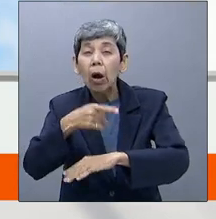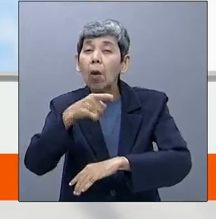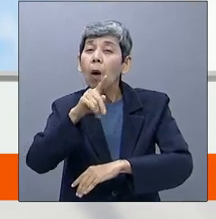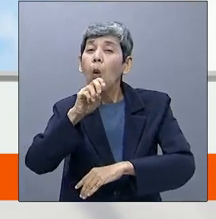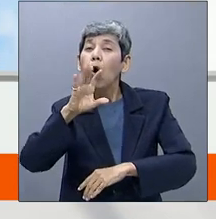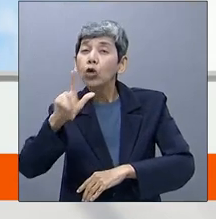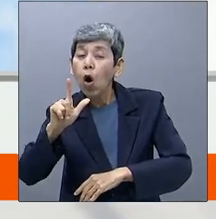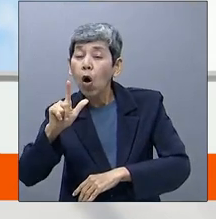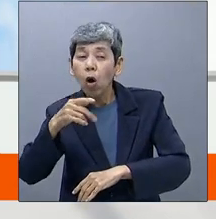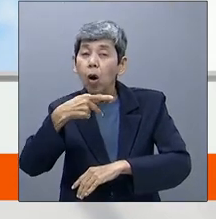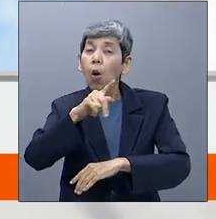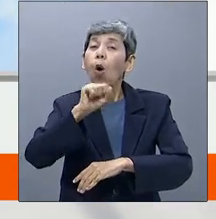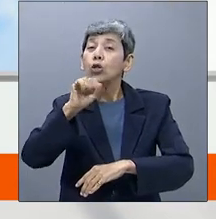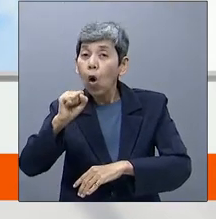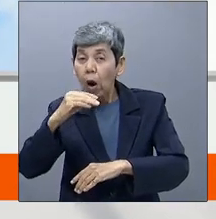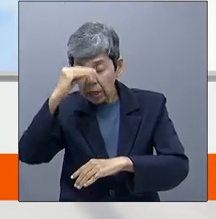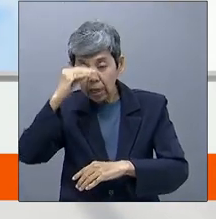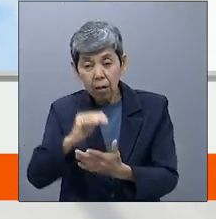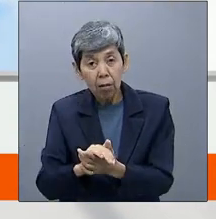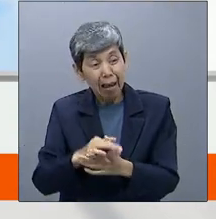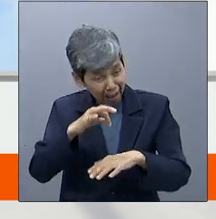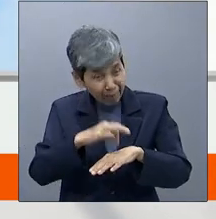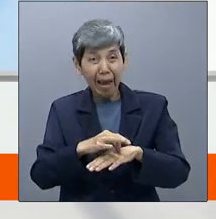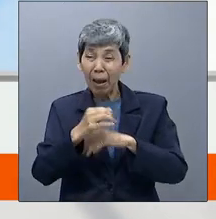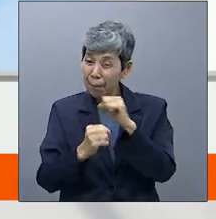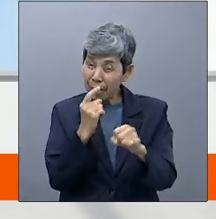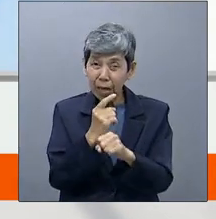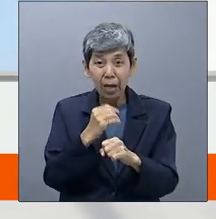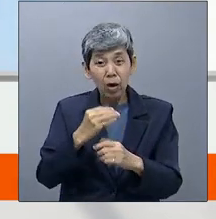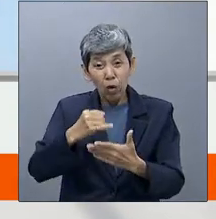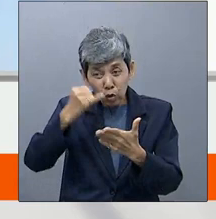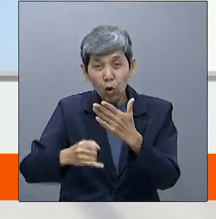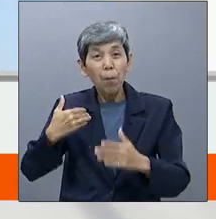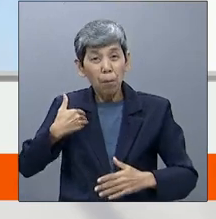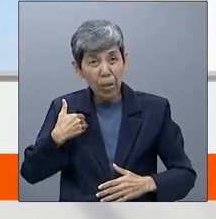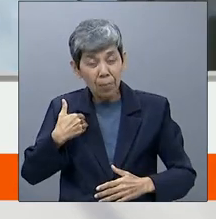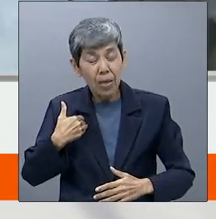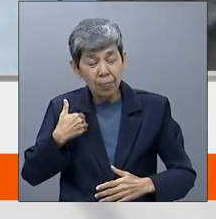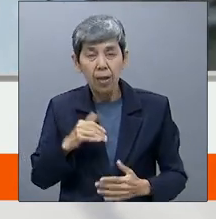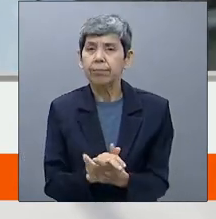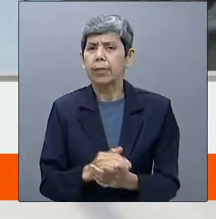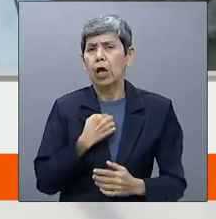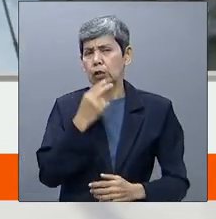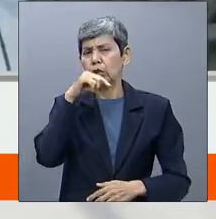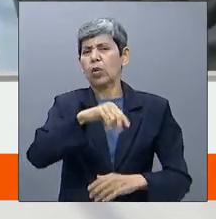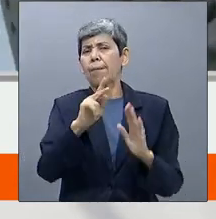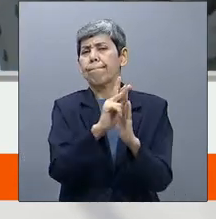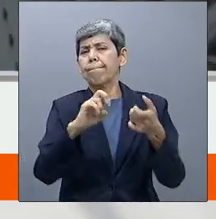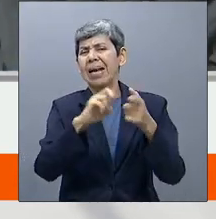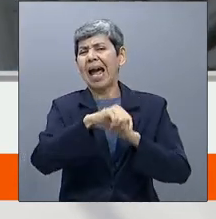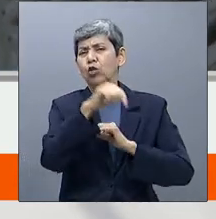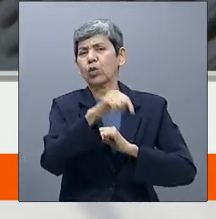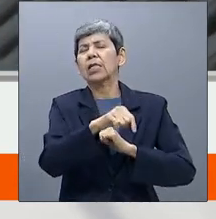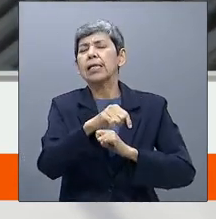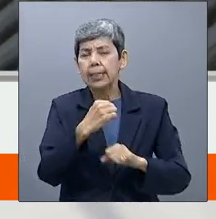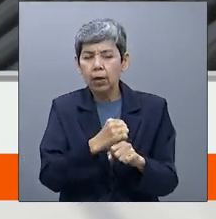หรือปวสสิมันขาดแคลนที่ไหนปีหนึ่งคนจบมันตั้งเยอะแยะน ะ เพราะฉะนั้นไอ้ตรงเนี้ยนะมันเป็นช่องท